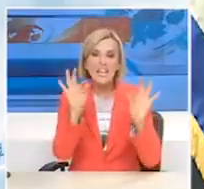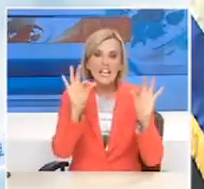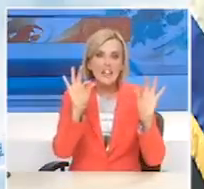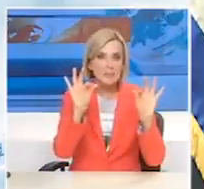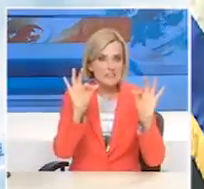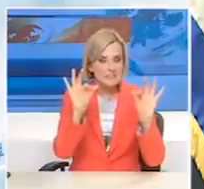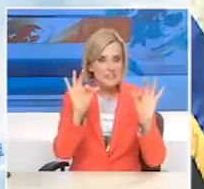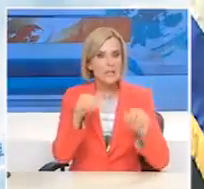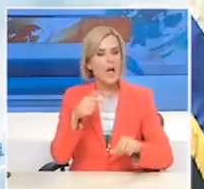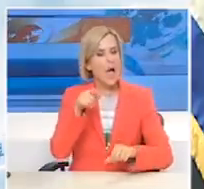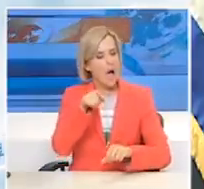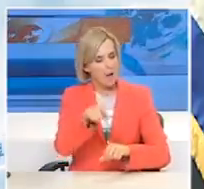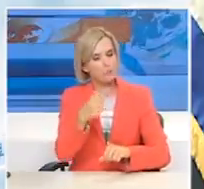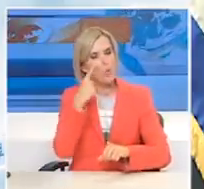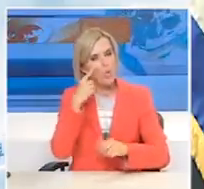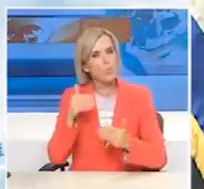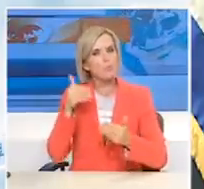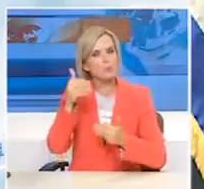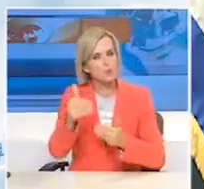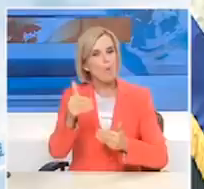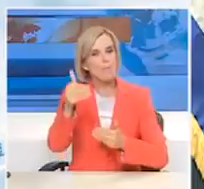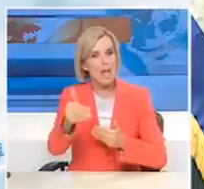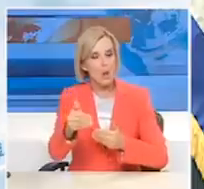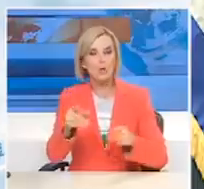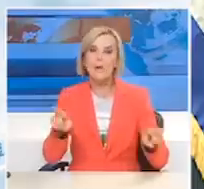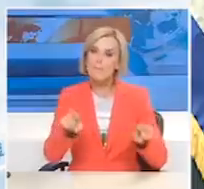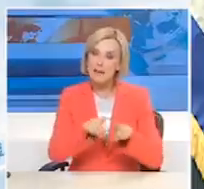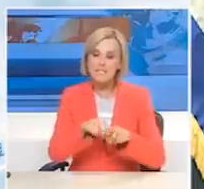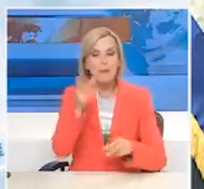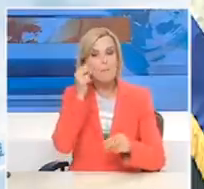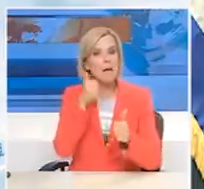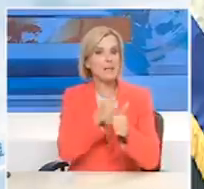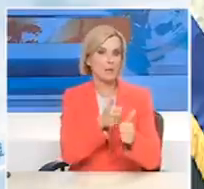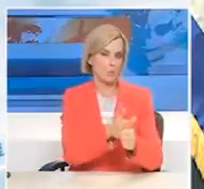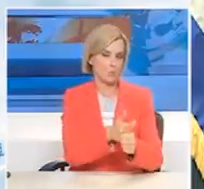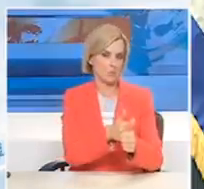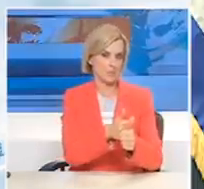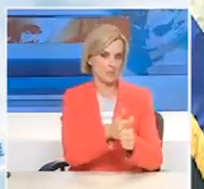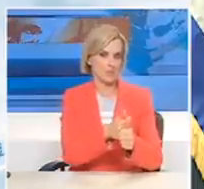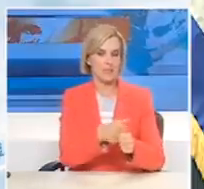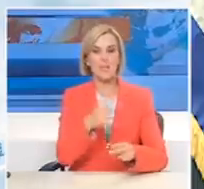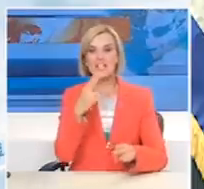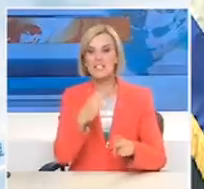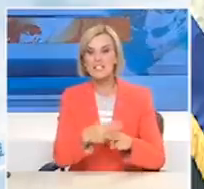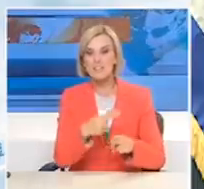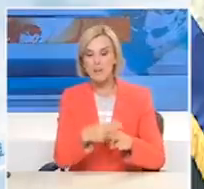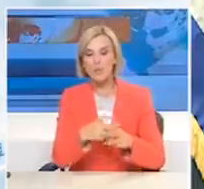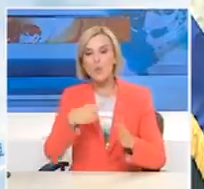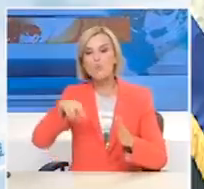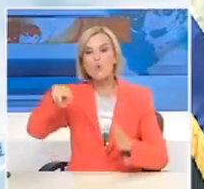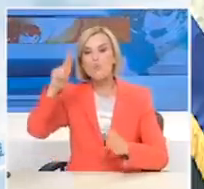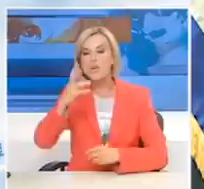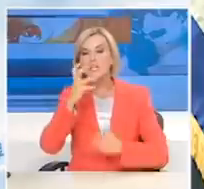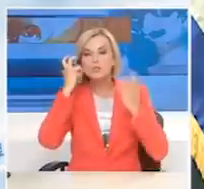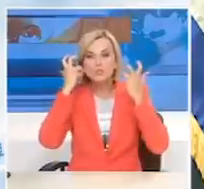αυτά είναι κάτι το οποίο θα το δούμε στο άμεσο μέλλον με προοπτική παρακολούθηση. Έχει μεγάλη σημασία για τους σοβαρά αρρώστους, παρά για αυτούς που ήταν ελαφρά άρρωστοι